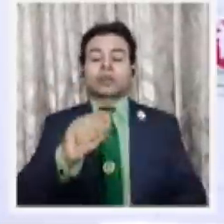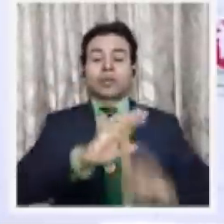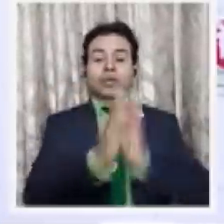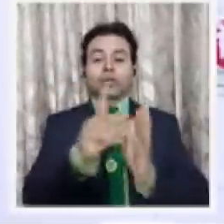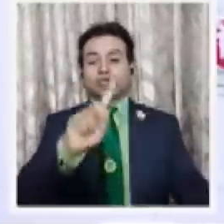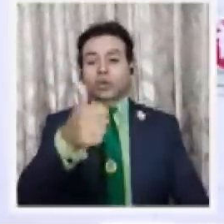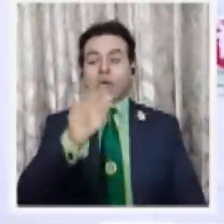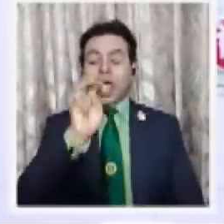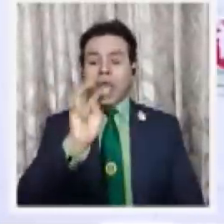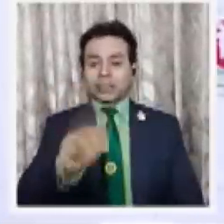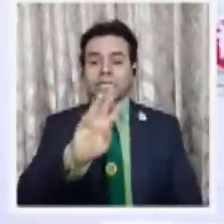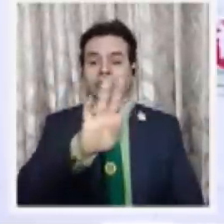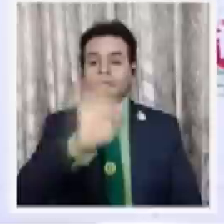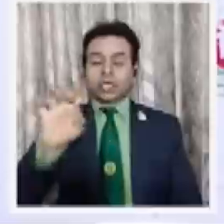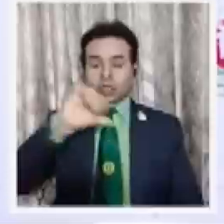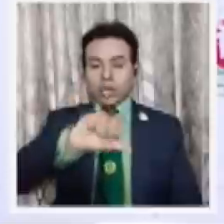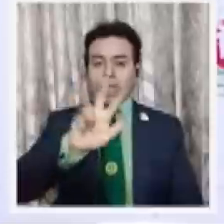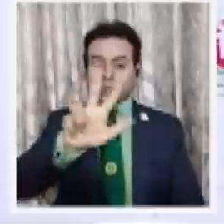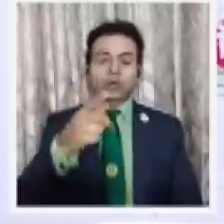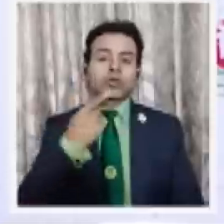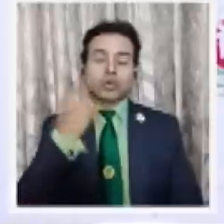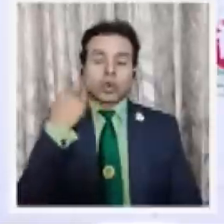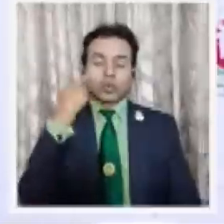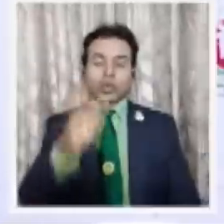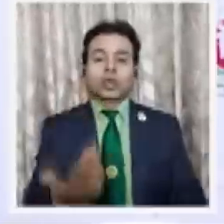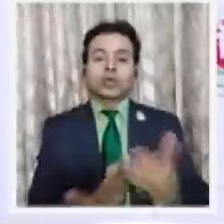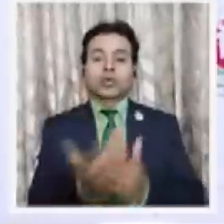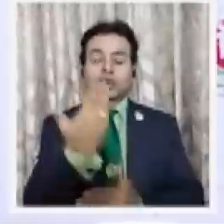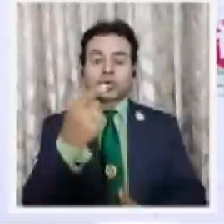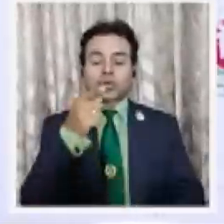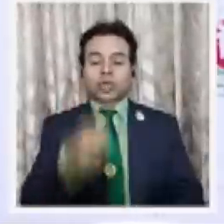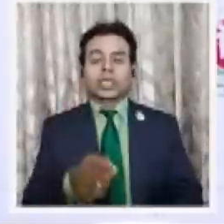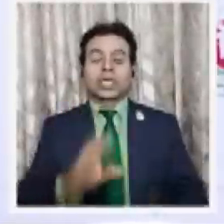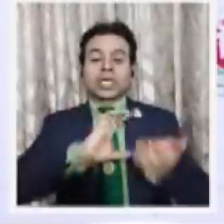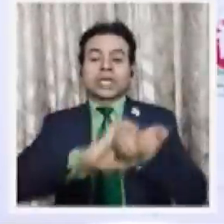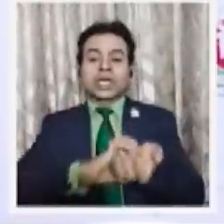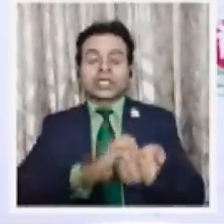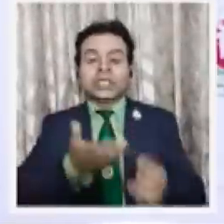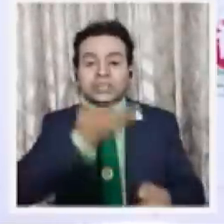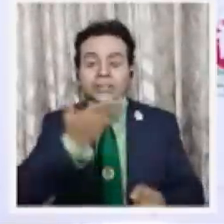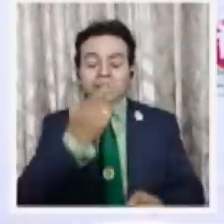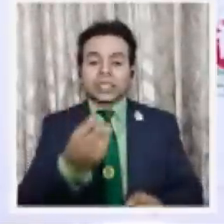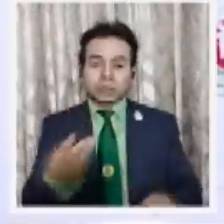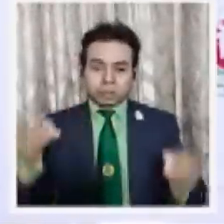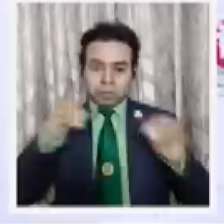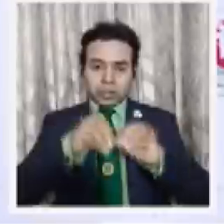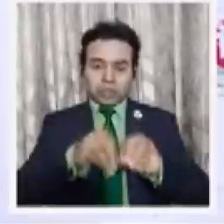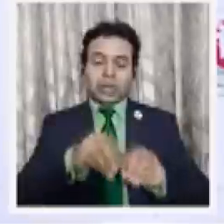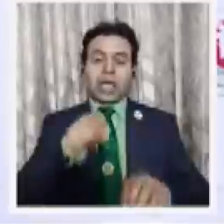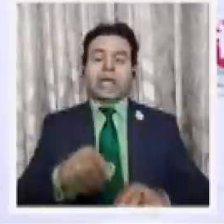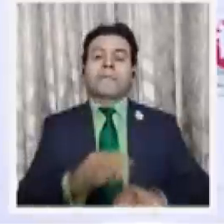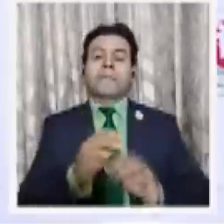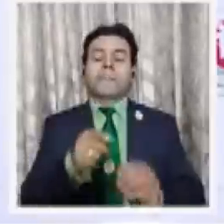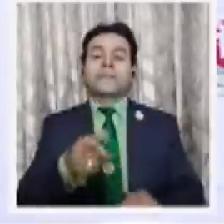1,70,24,379টি। অনলাইন প্ল্যাটফর্ম মুক্তপাঠে হটলাইনে সেবা দেওয়ার জন্য প্রশিক্ষণপ্রাপ্ত চিকিৎসক 16,498 জন,